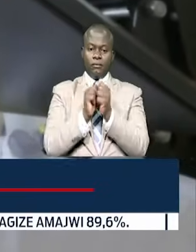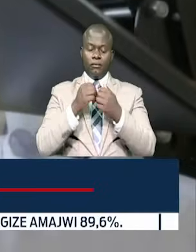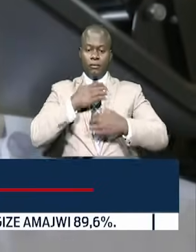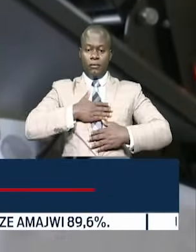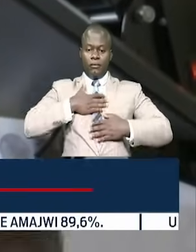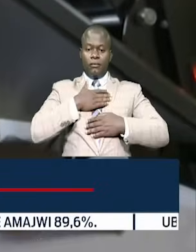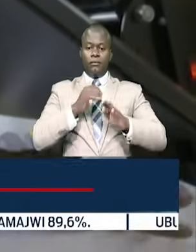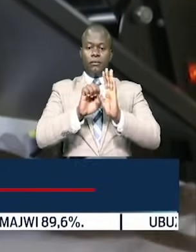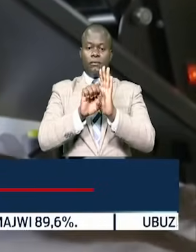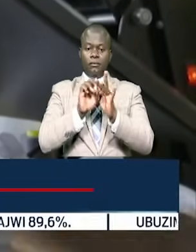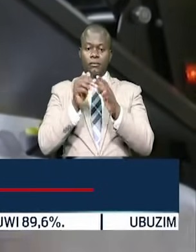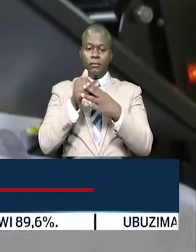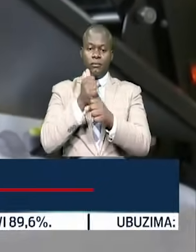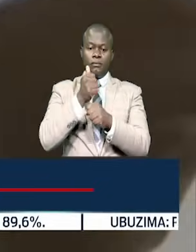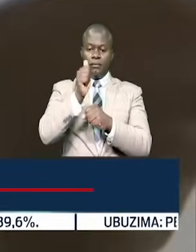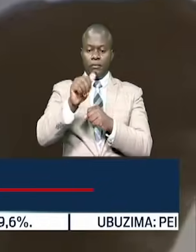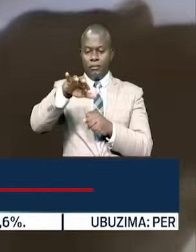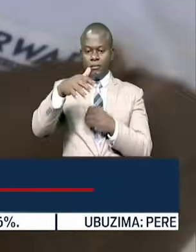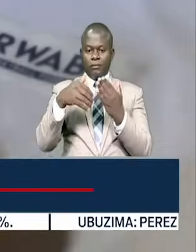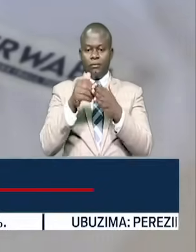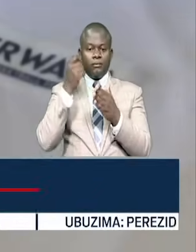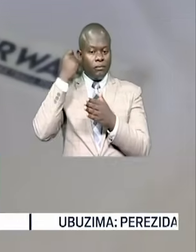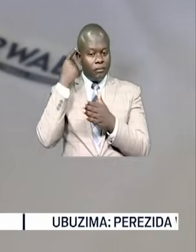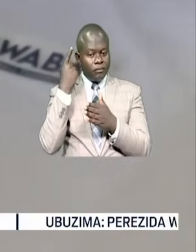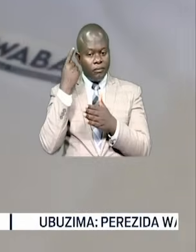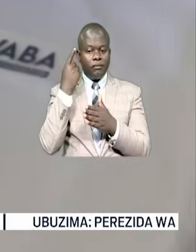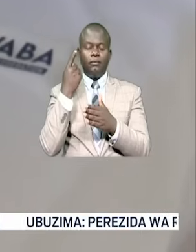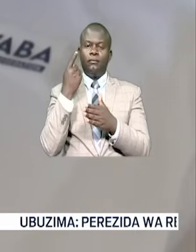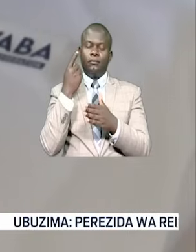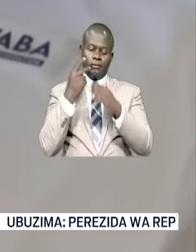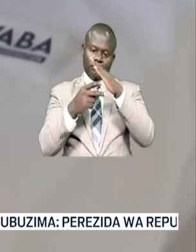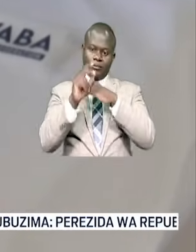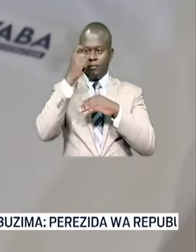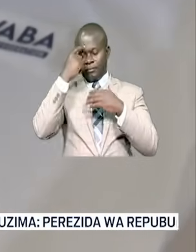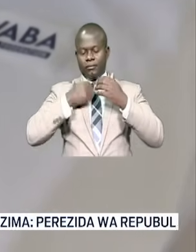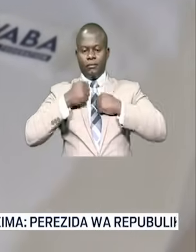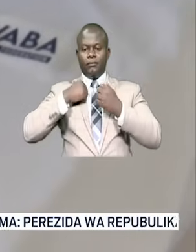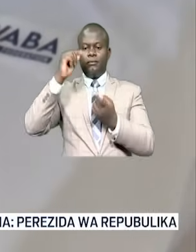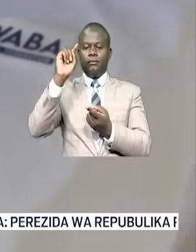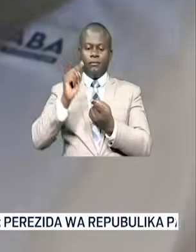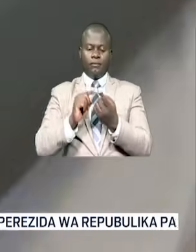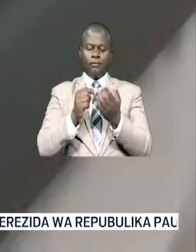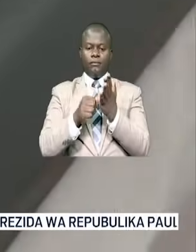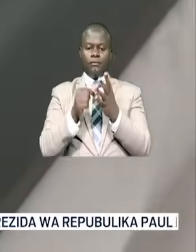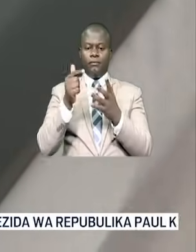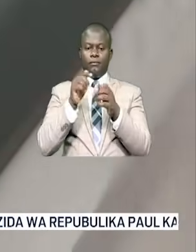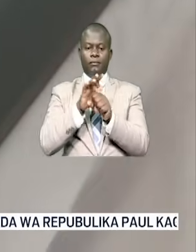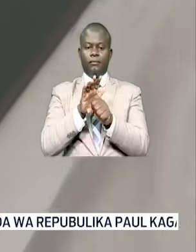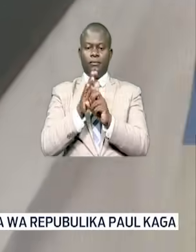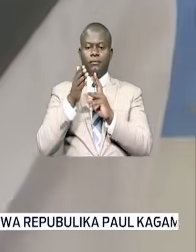N'urugero rw'abarwiyemeza mirimo baciriritse bumvise icyerekezo cya Leta y'u Rwanda cyo kugabanya icyuho kinini kiri